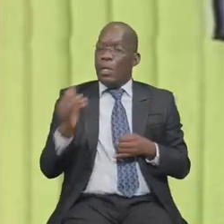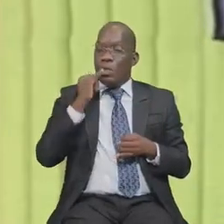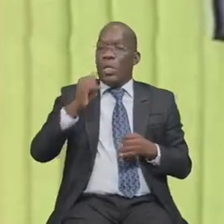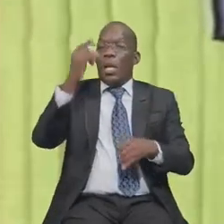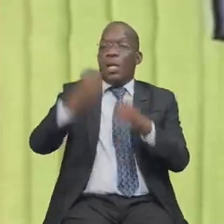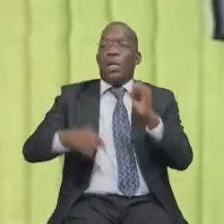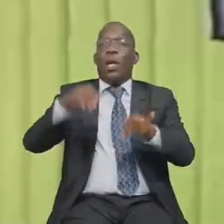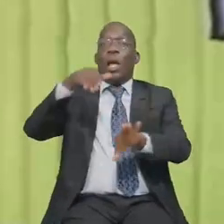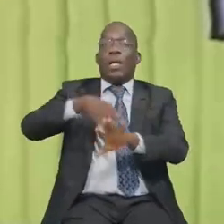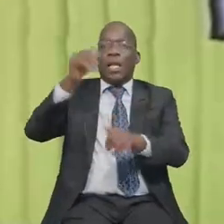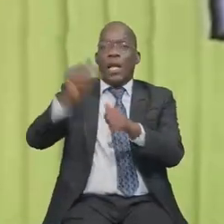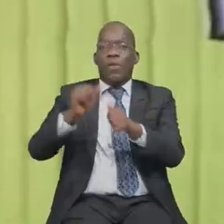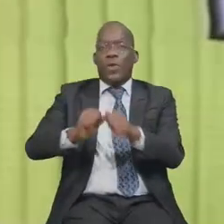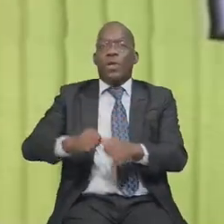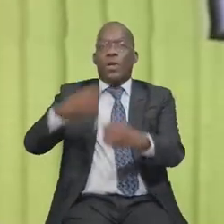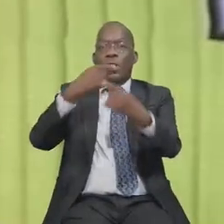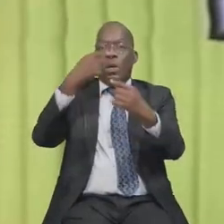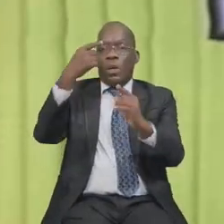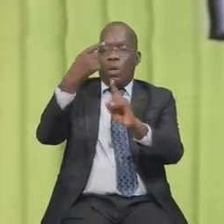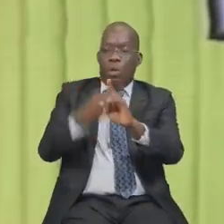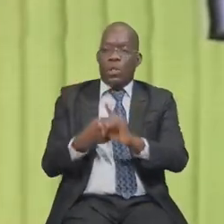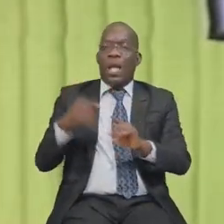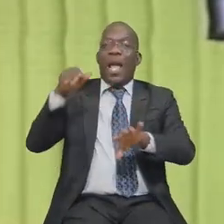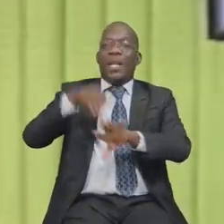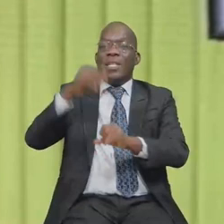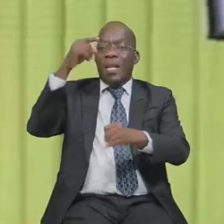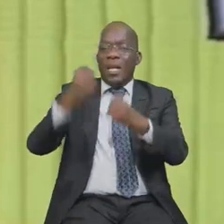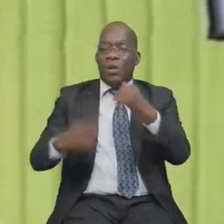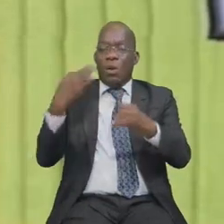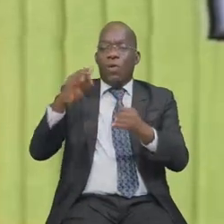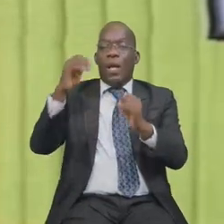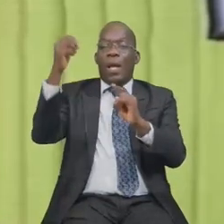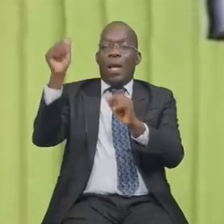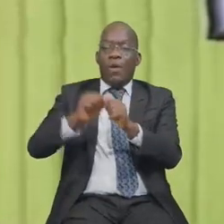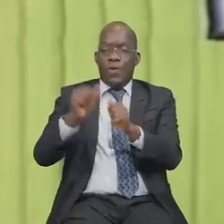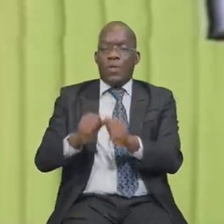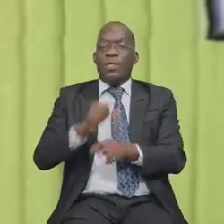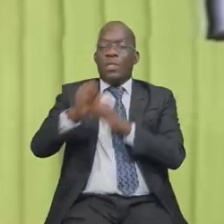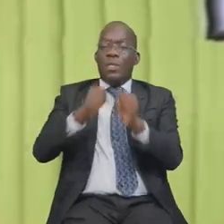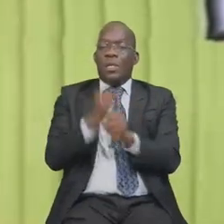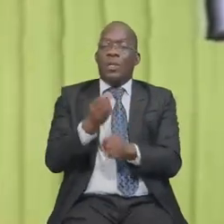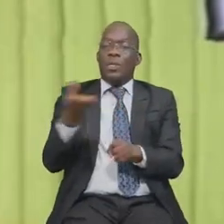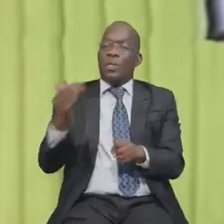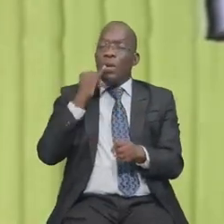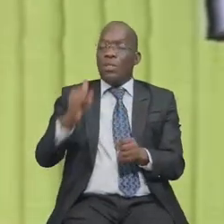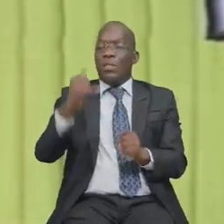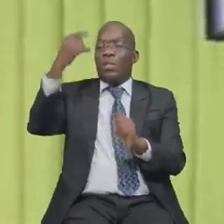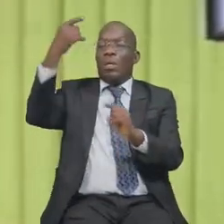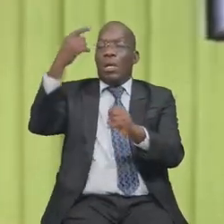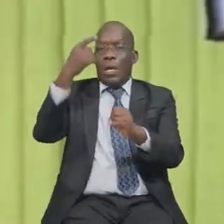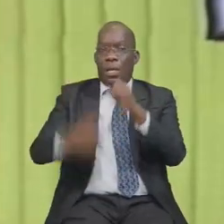à la fin de chaque année, il y a une fin. À la fin de chaque saison, il y a une